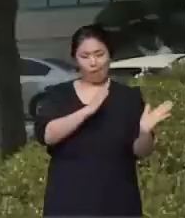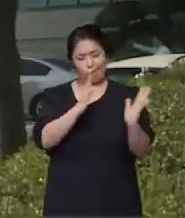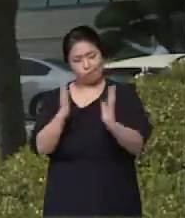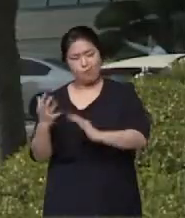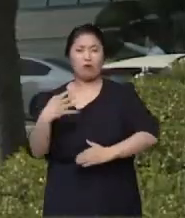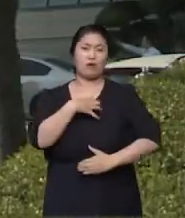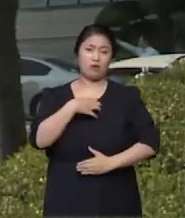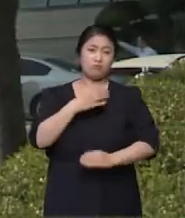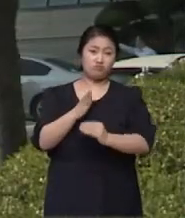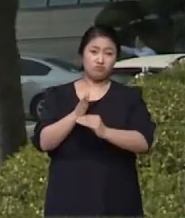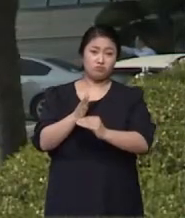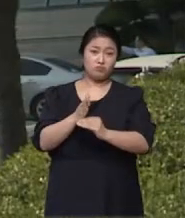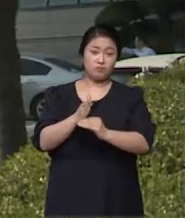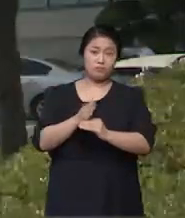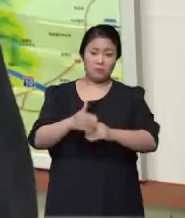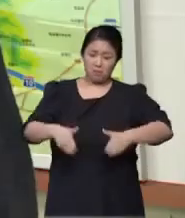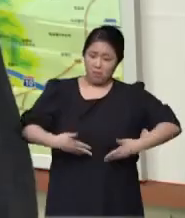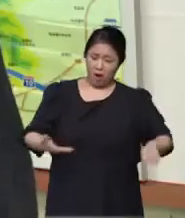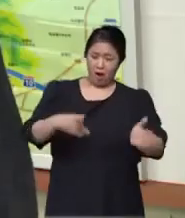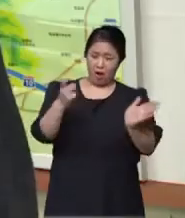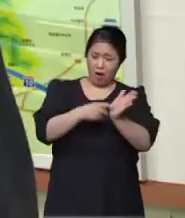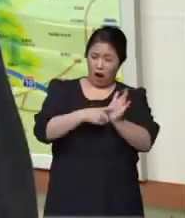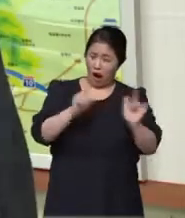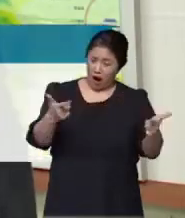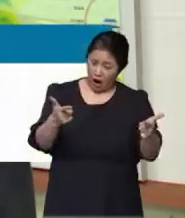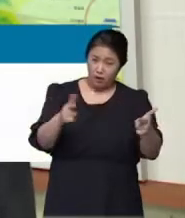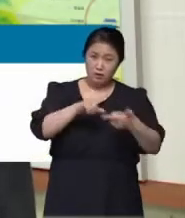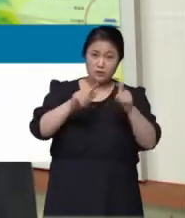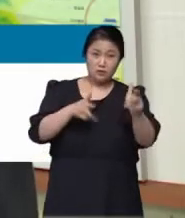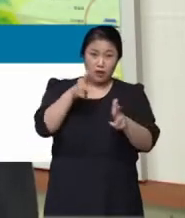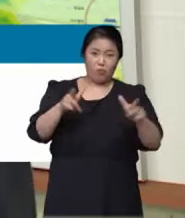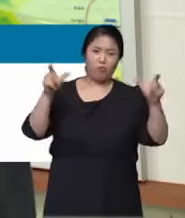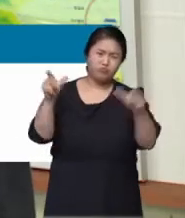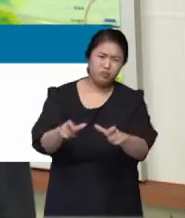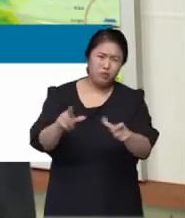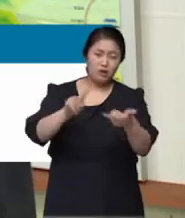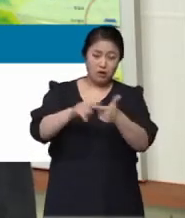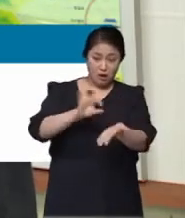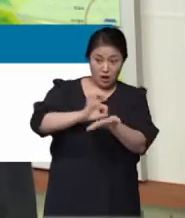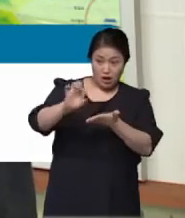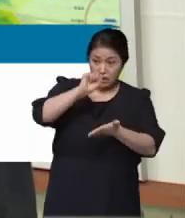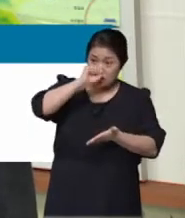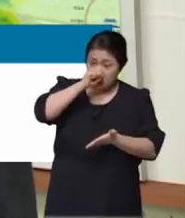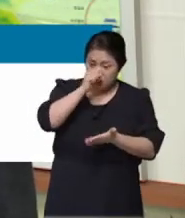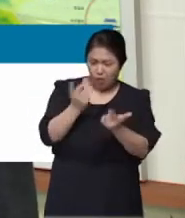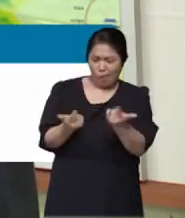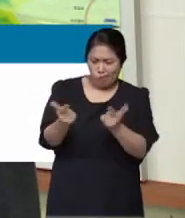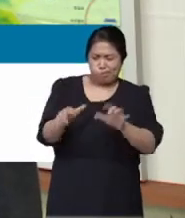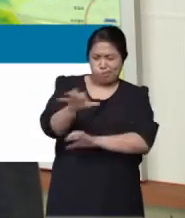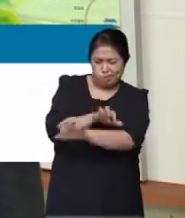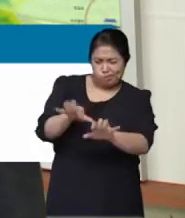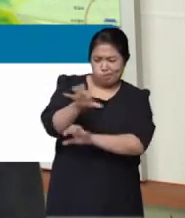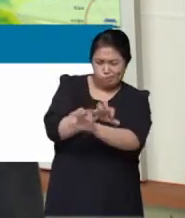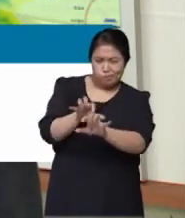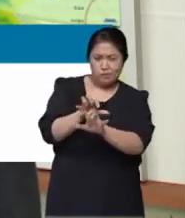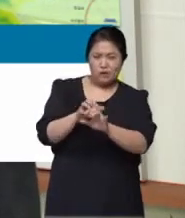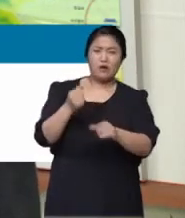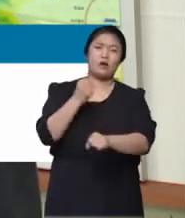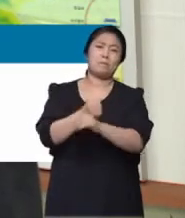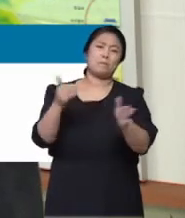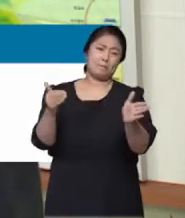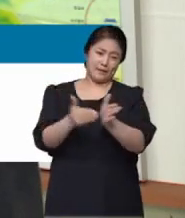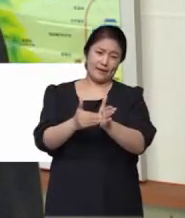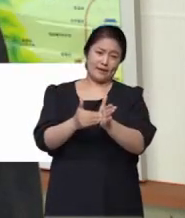지연될 위기입니다. 불효불급한 경비와 사업 축소 등 세출 예산 구조 조정을